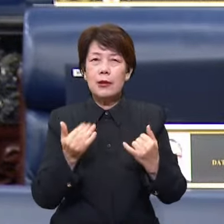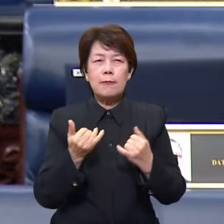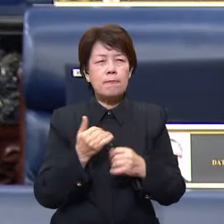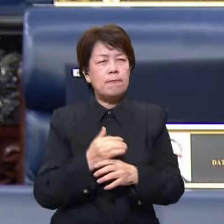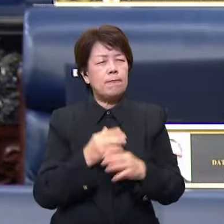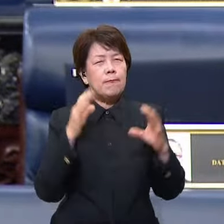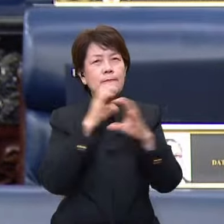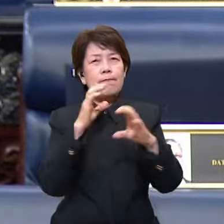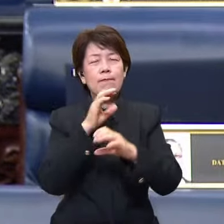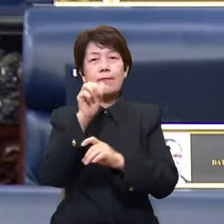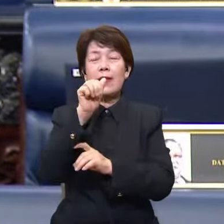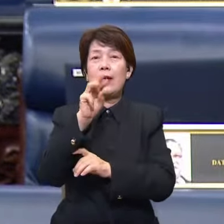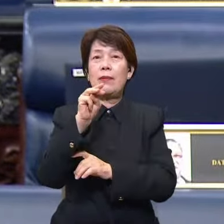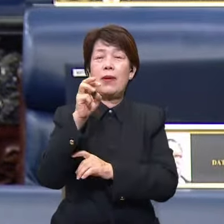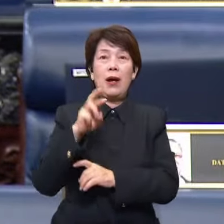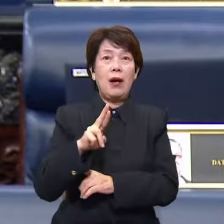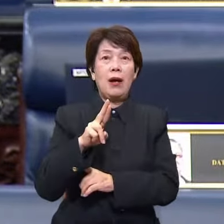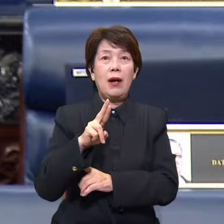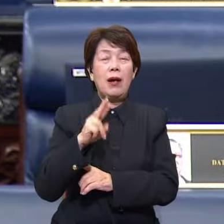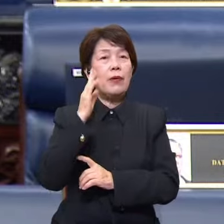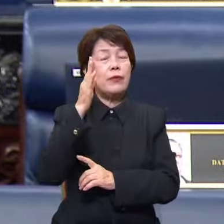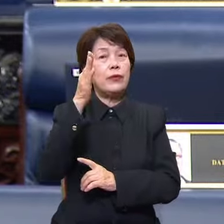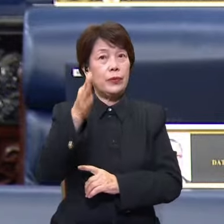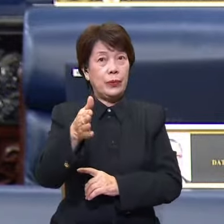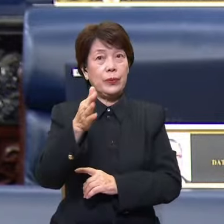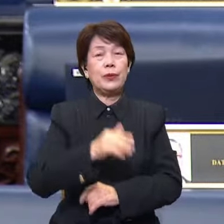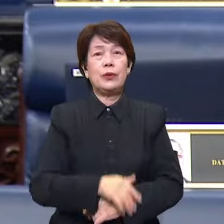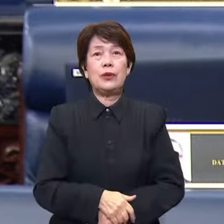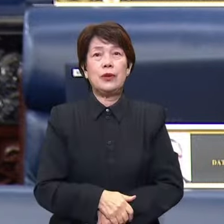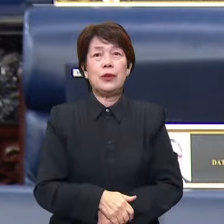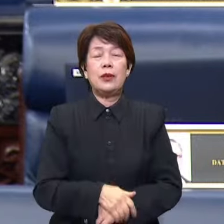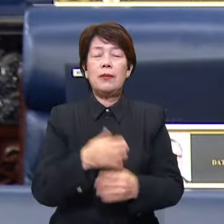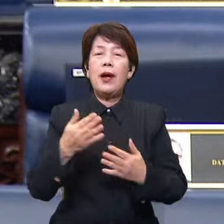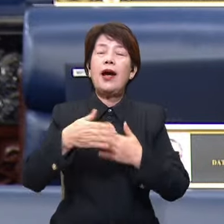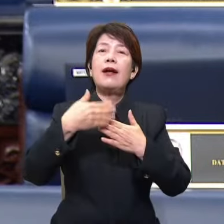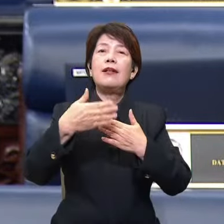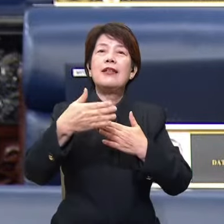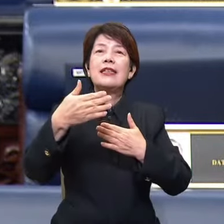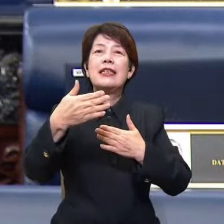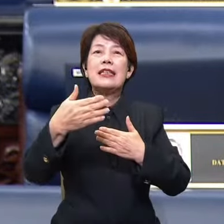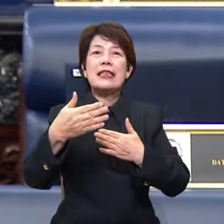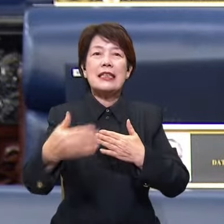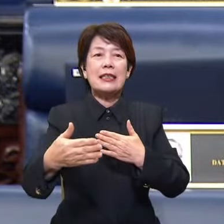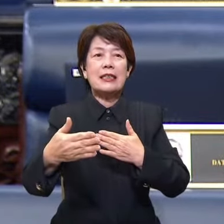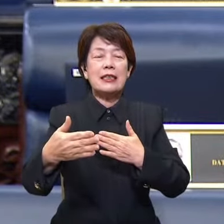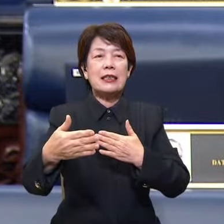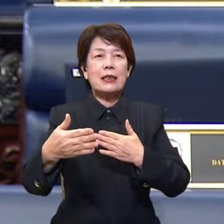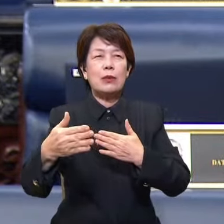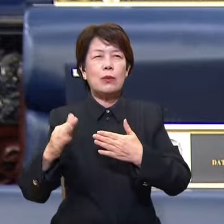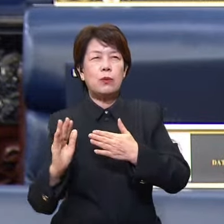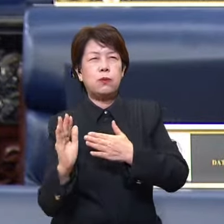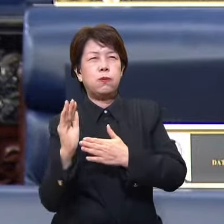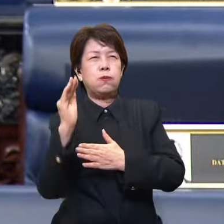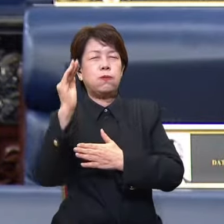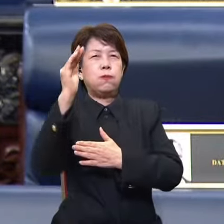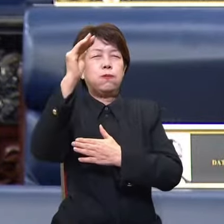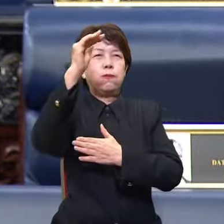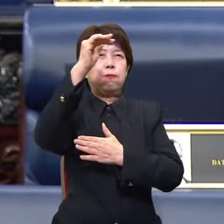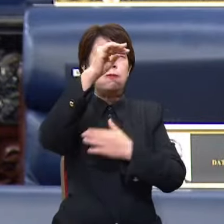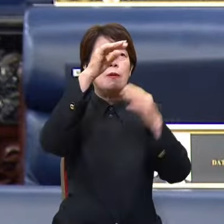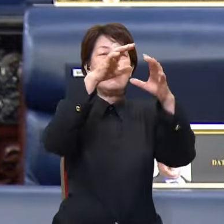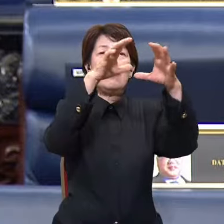cabaran AMR adalah cabaran mendatang yang saya katakan sebagai the next scourge of health, the next scourge of